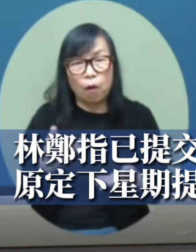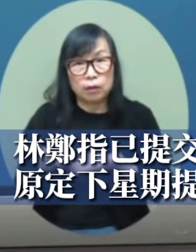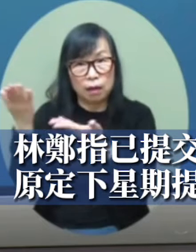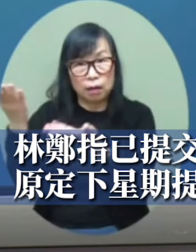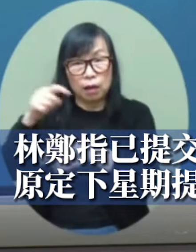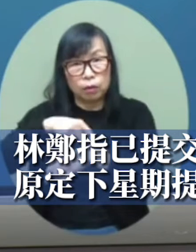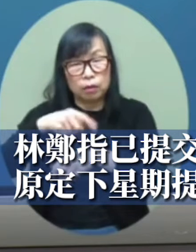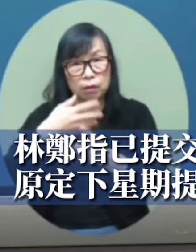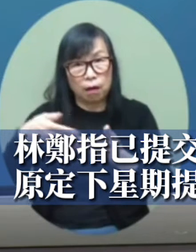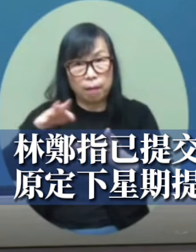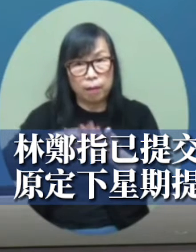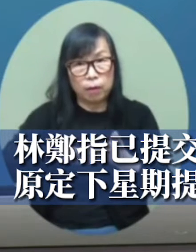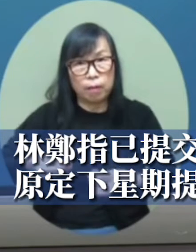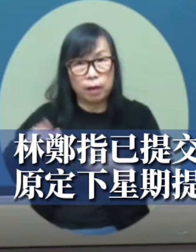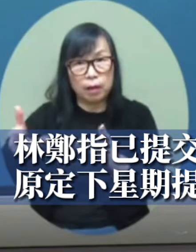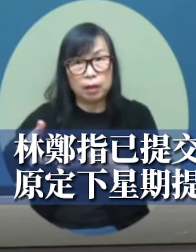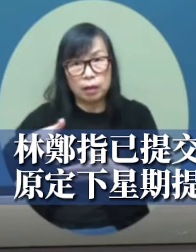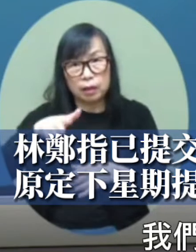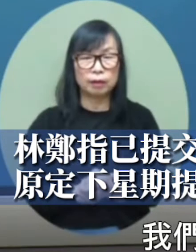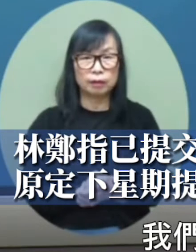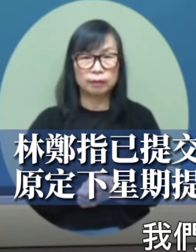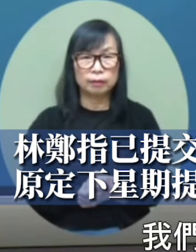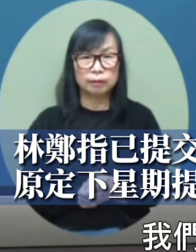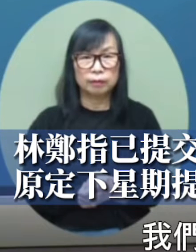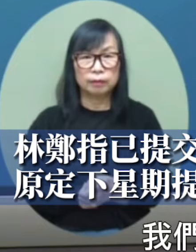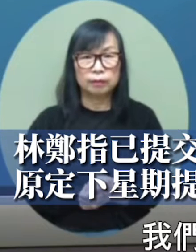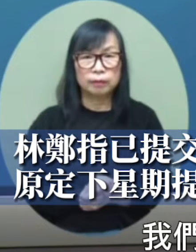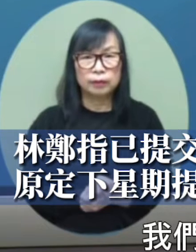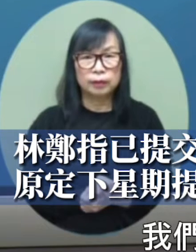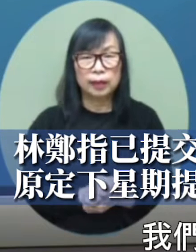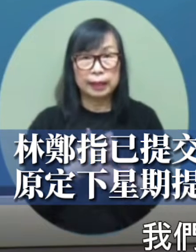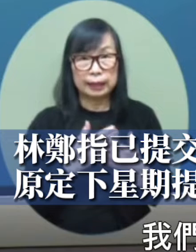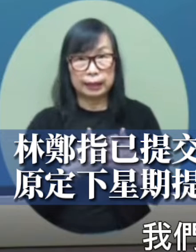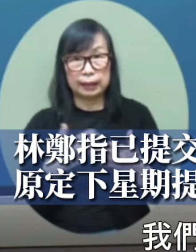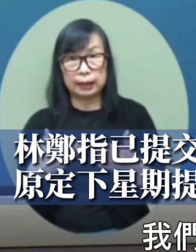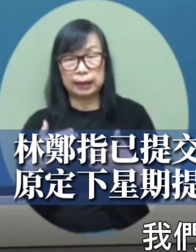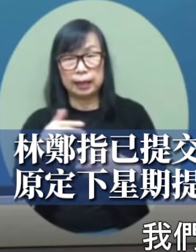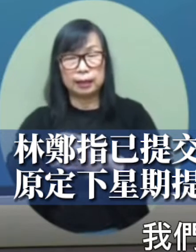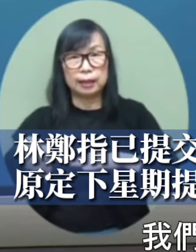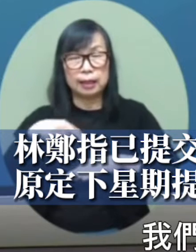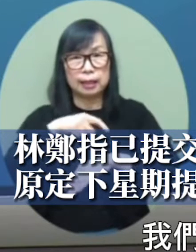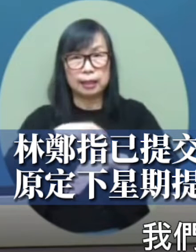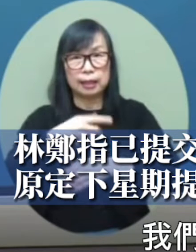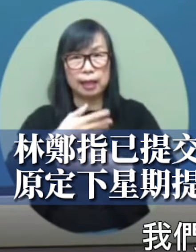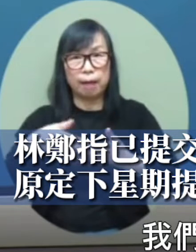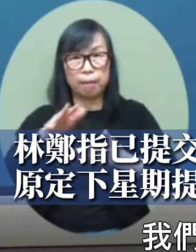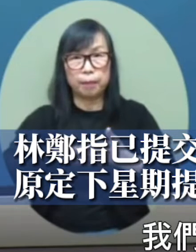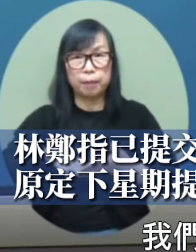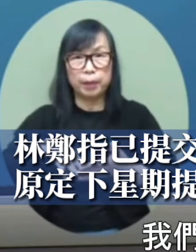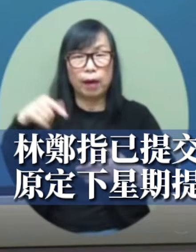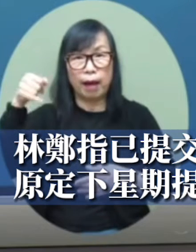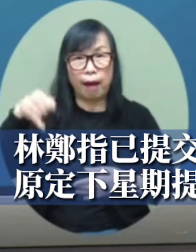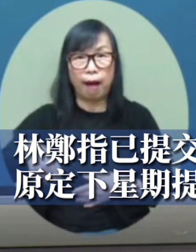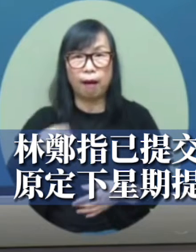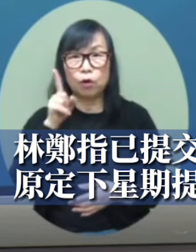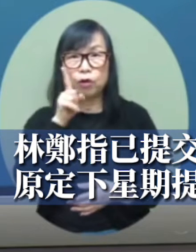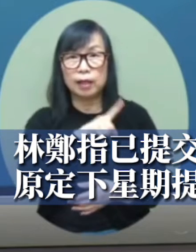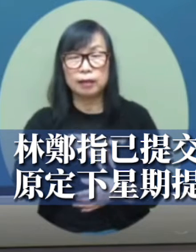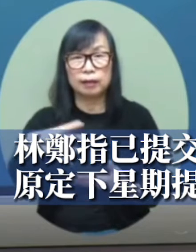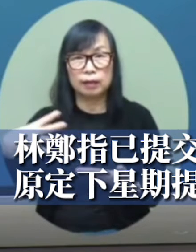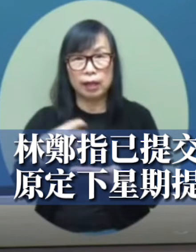時間表咧，俾當選嘅行政長官。我哋原本嘅設計嘅時間表咧，就應該喺下個禮拜爭